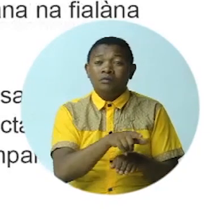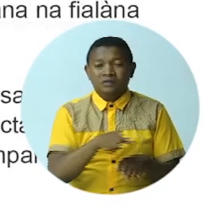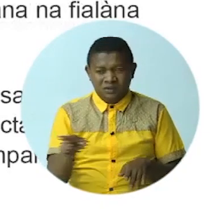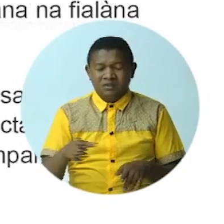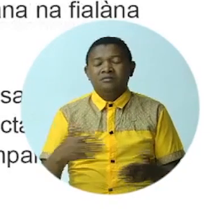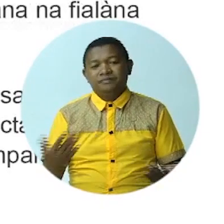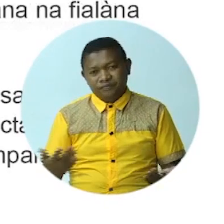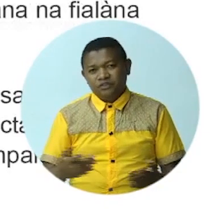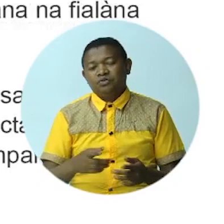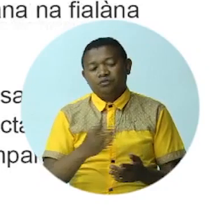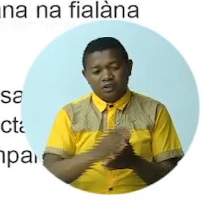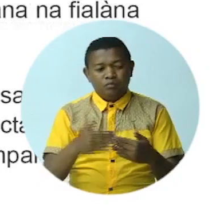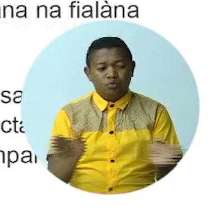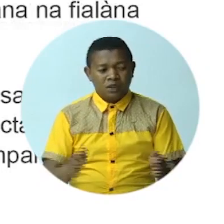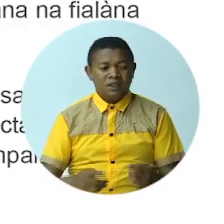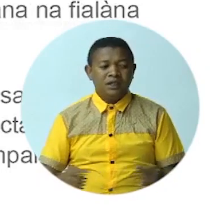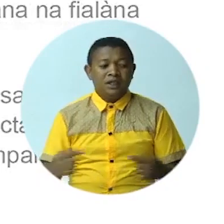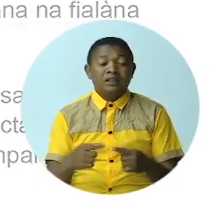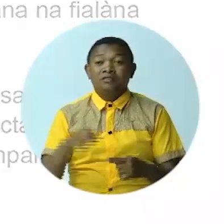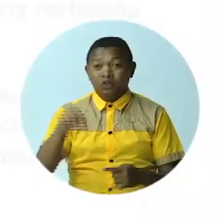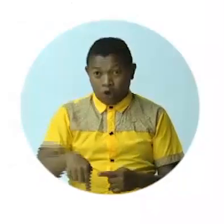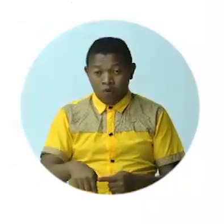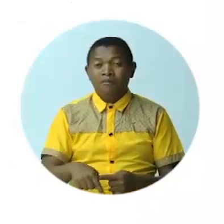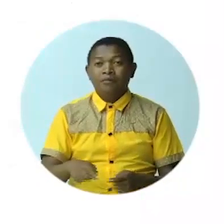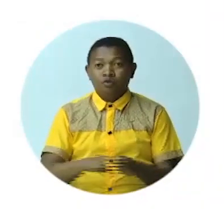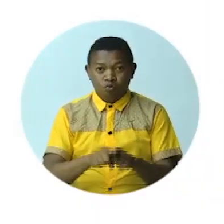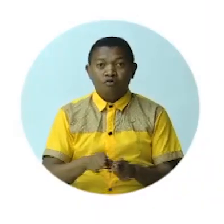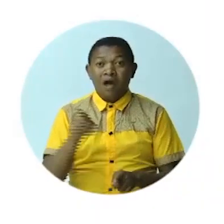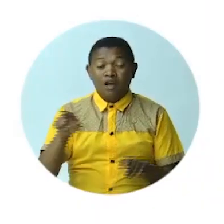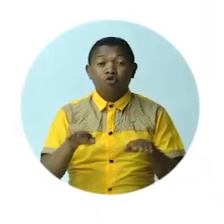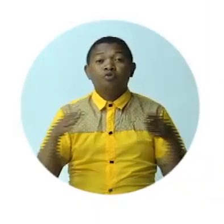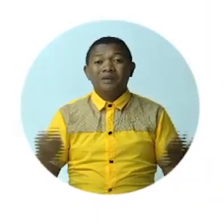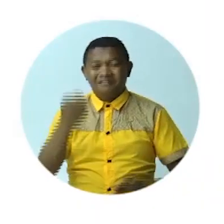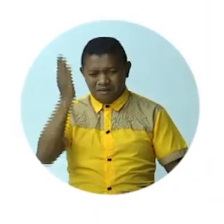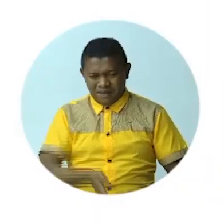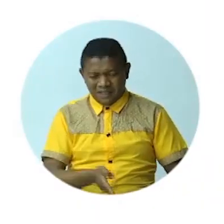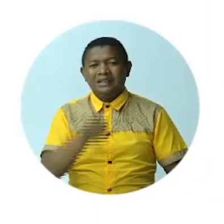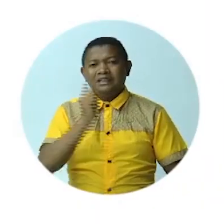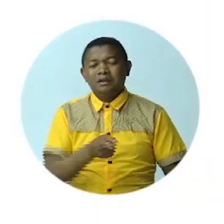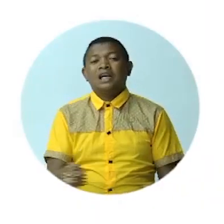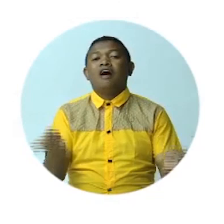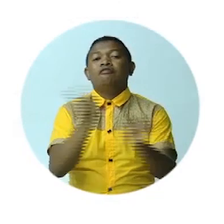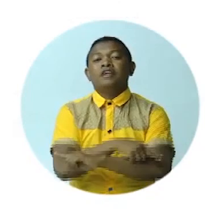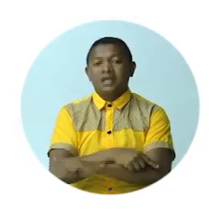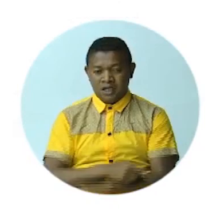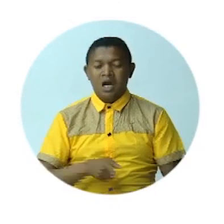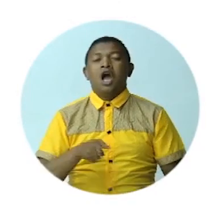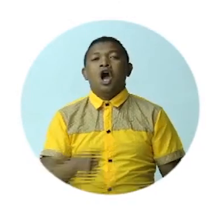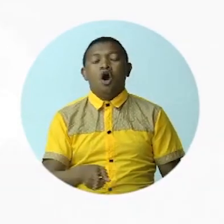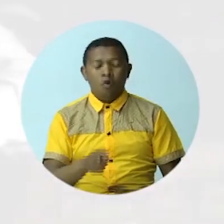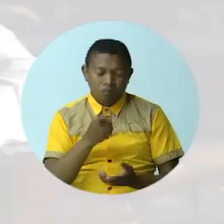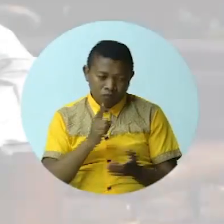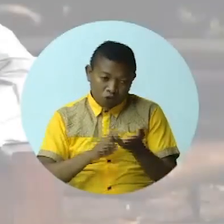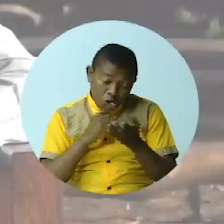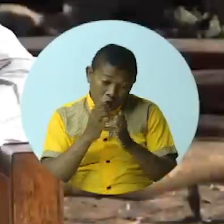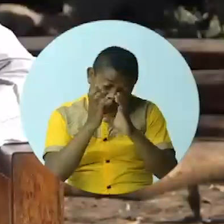indray ny fitiliana tonga atao nosy be a ary dia mazava ho azy fa tsy nisy nitondra ny tsimikaretina izy